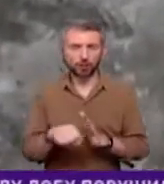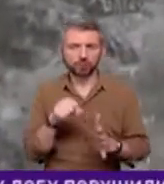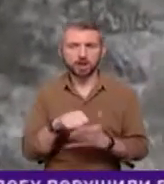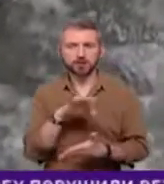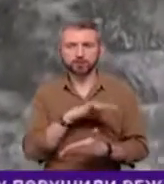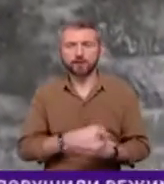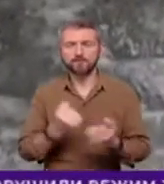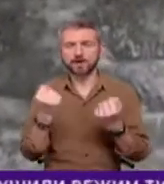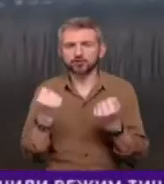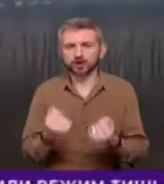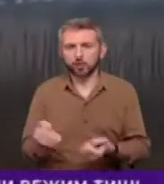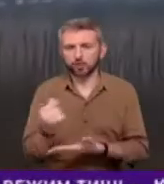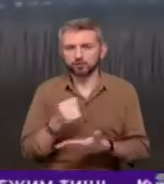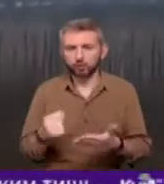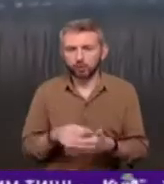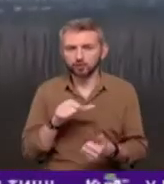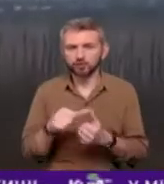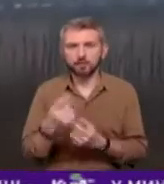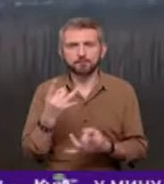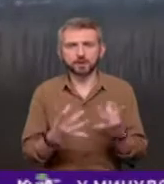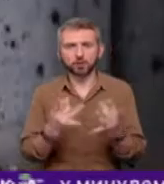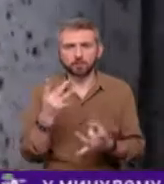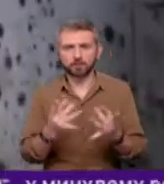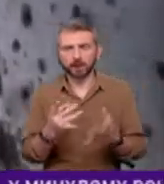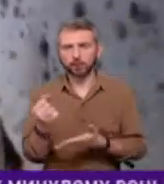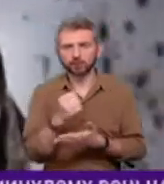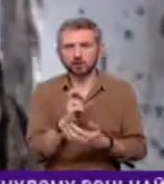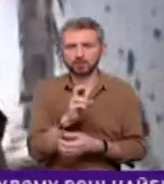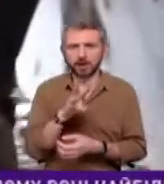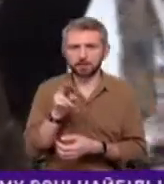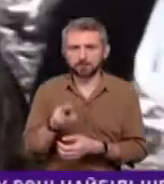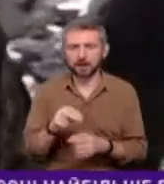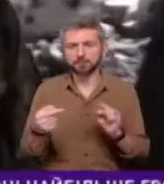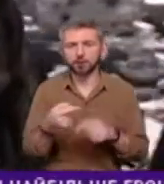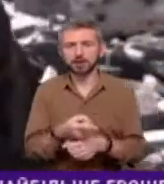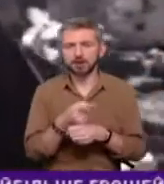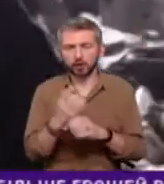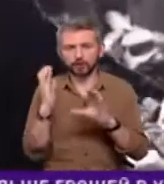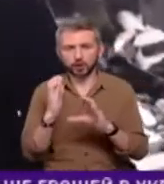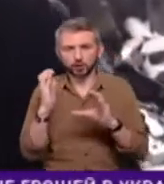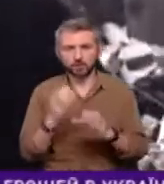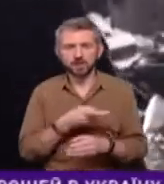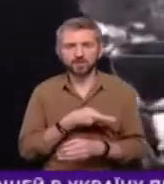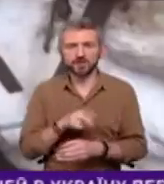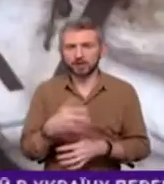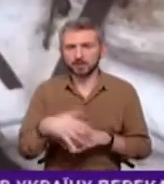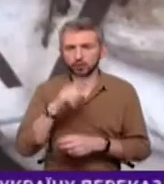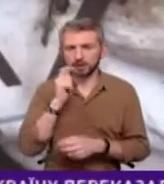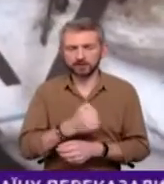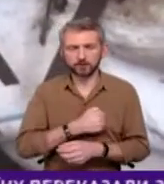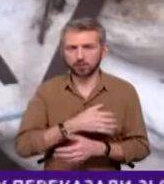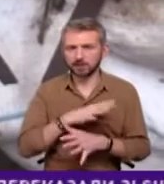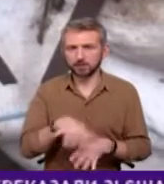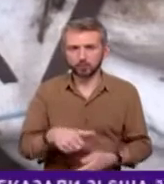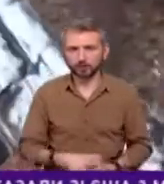застосував важке озброєння, зокрема міномети, озброєння БМП та протитанкові гранатомети. Втрат серед українських військових не